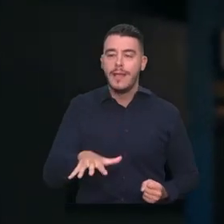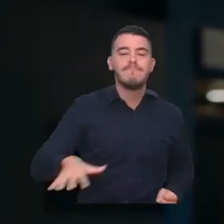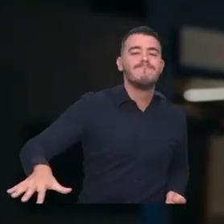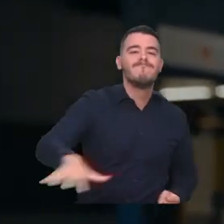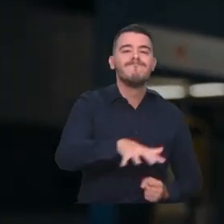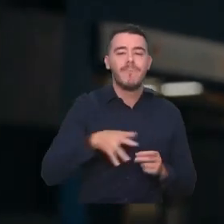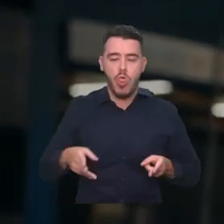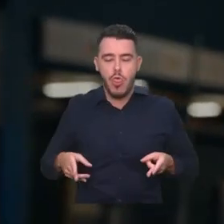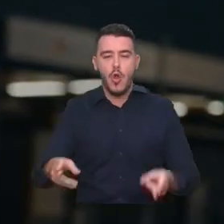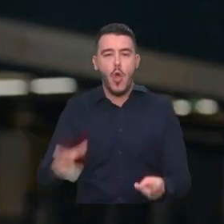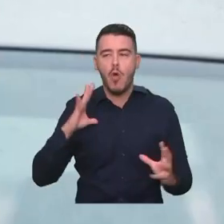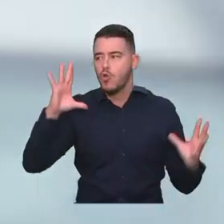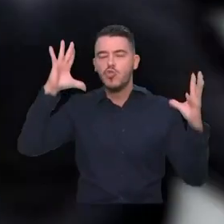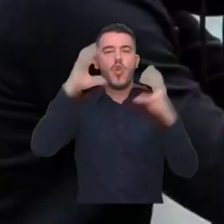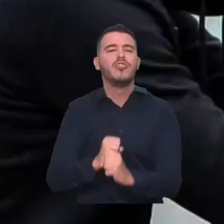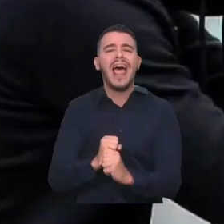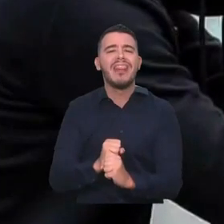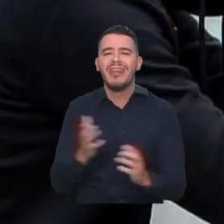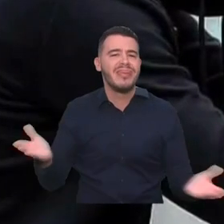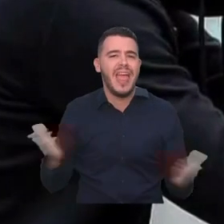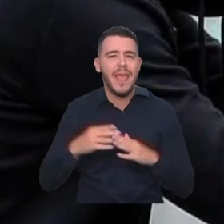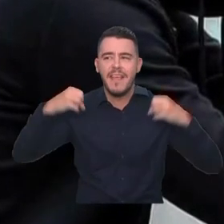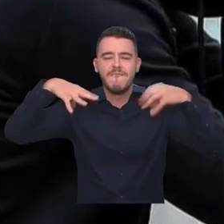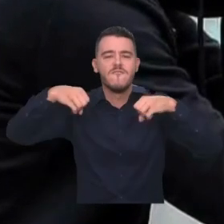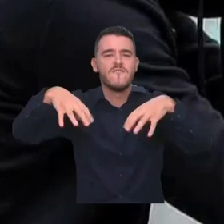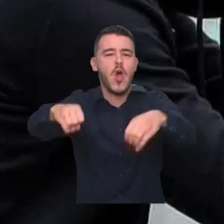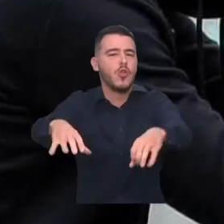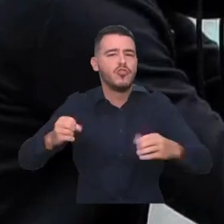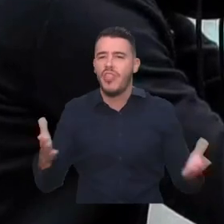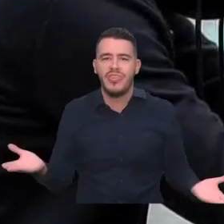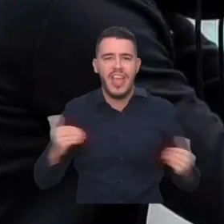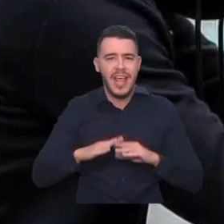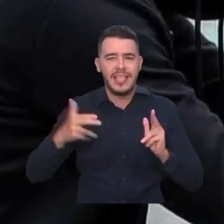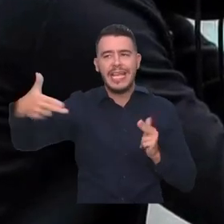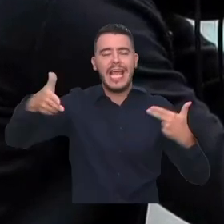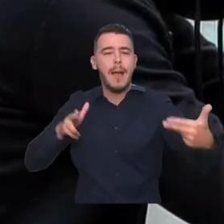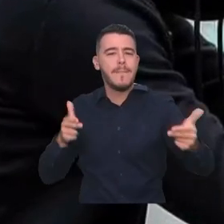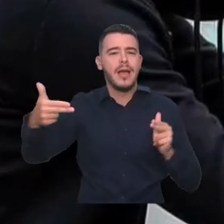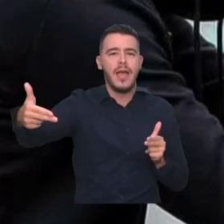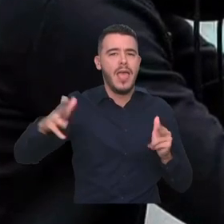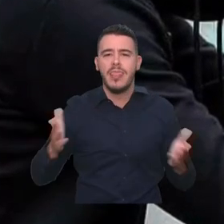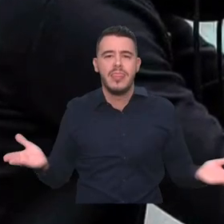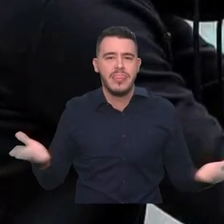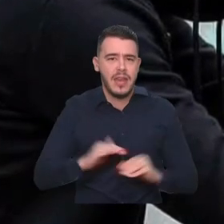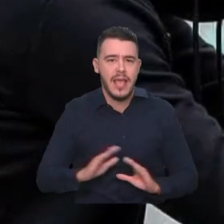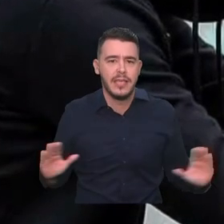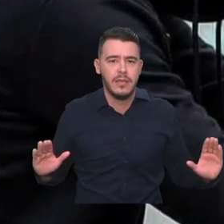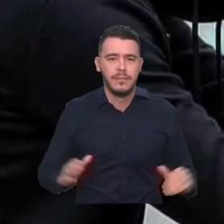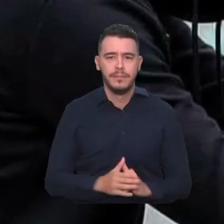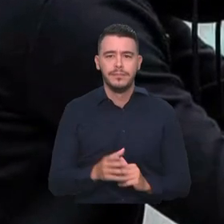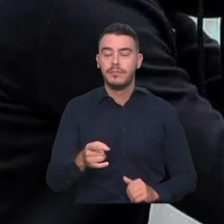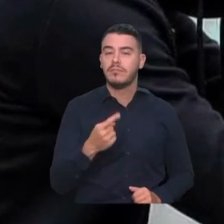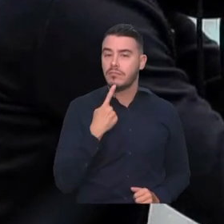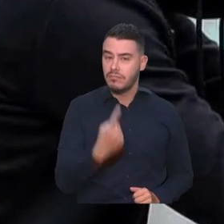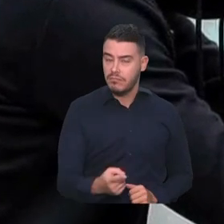σκοτεινό, που όμως τον εξυπηρετούσε. Όλες οι συνθήκες που επικρατούσαν στην περιοχή κατά τη συγκεκριμένη χρονική περίοδο, αντικειμενικά εκτιμόμενες,